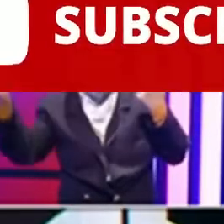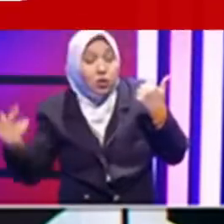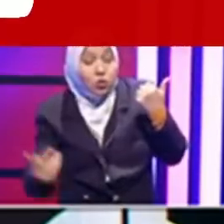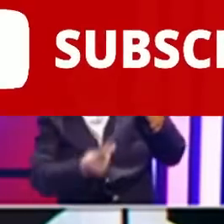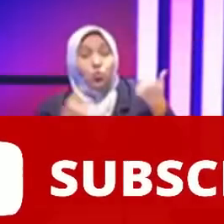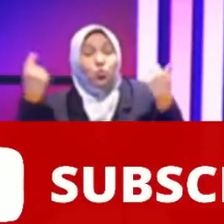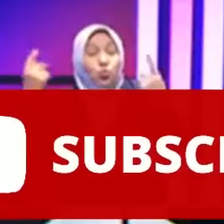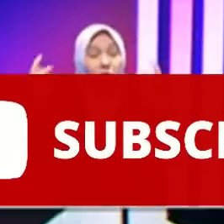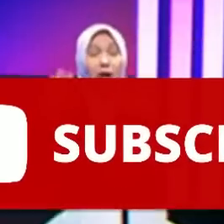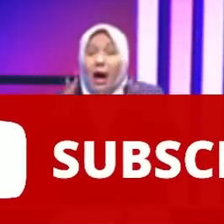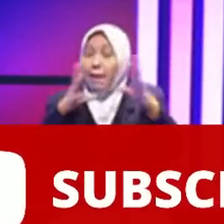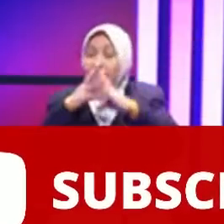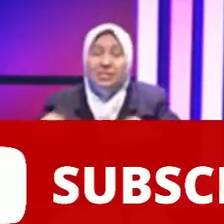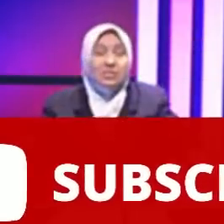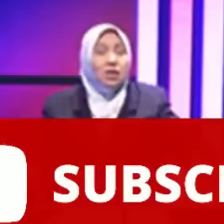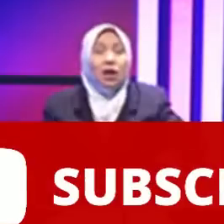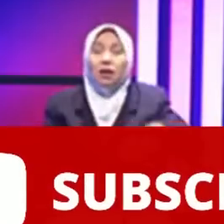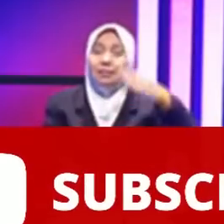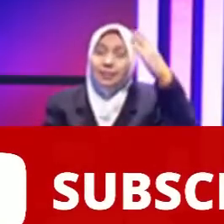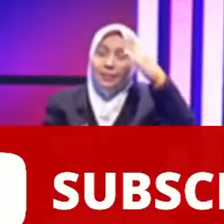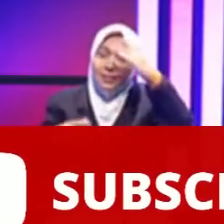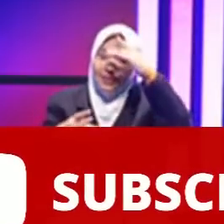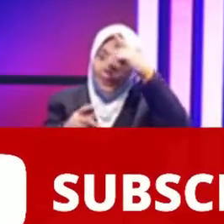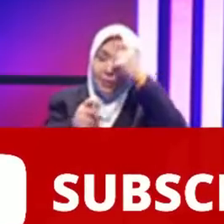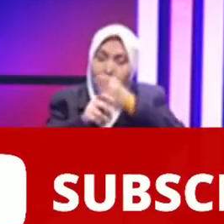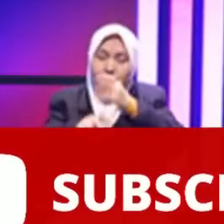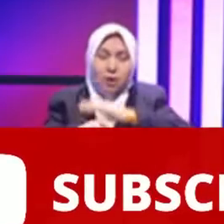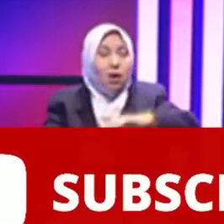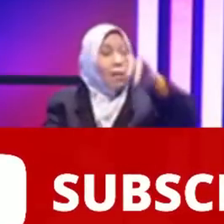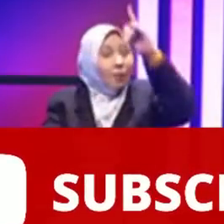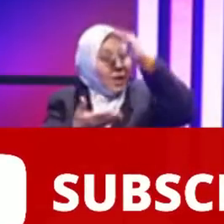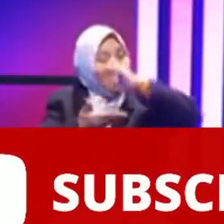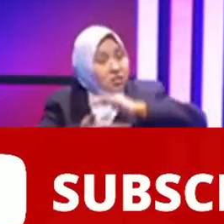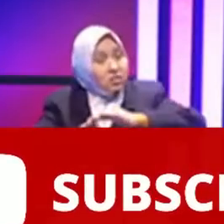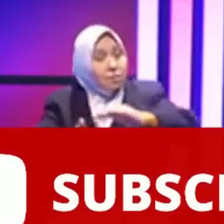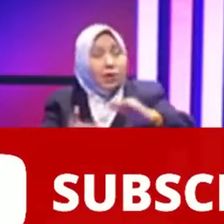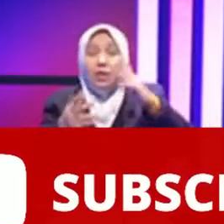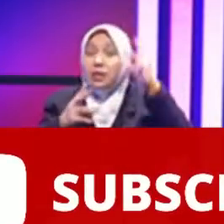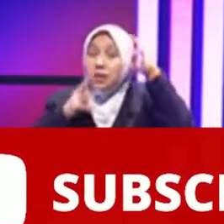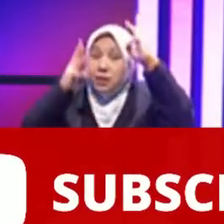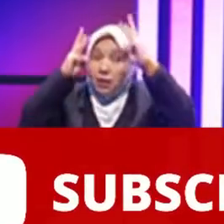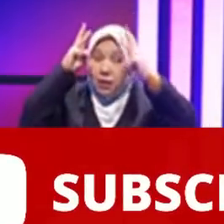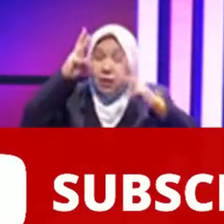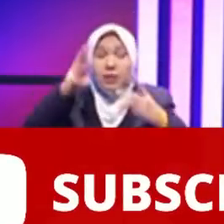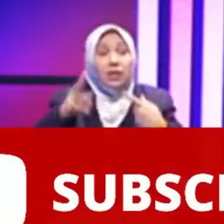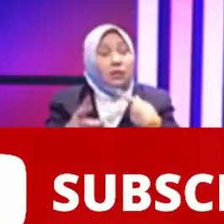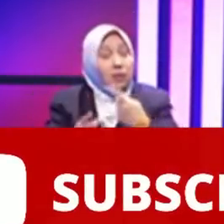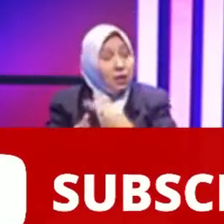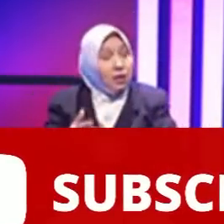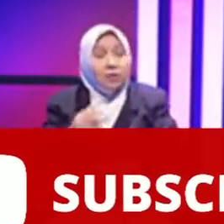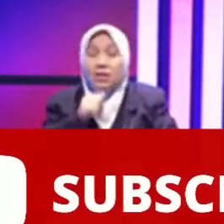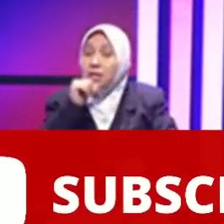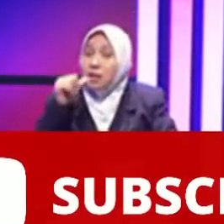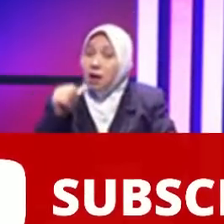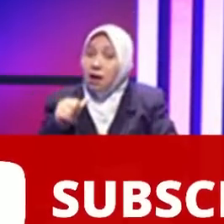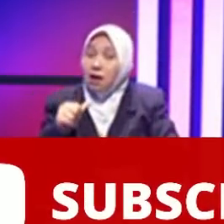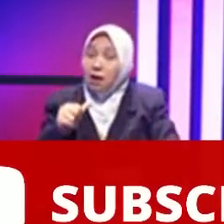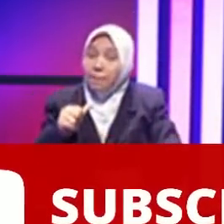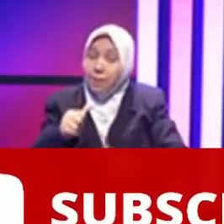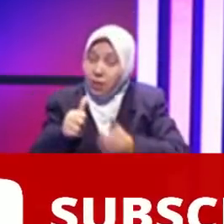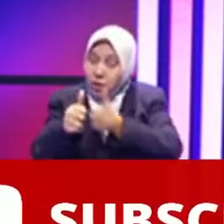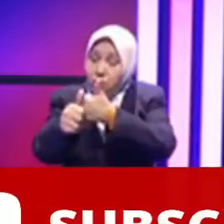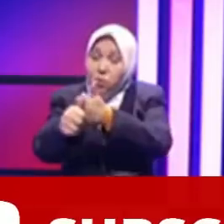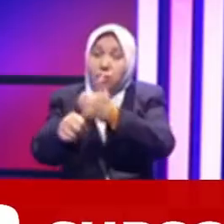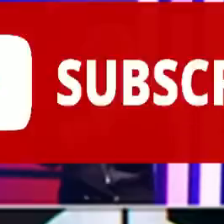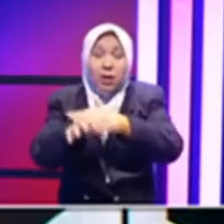habis hilang ketauhidan dalam perayaan ataupun apa yang disampaikan. Khawatir nanti kita ini tidak mengikut